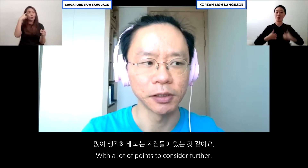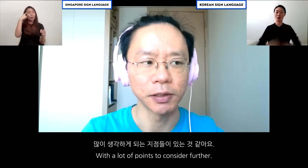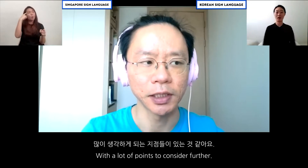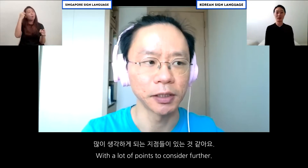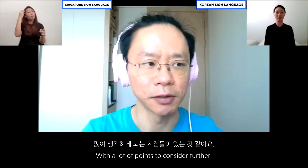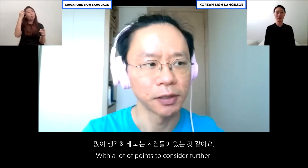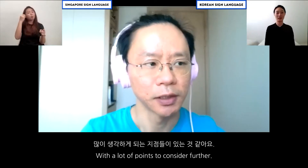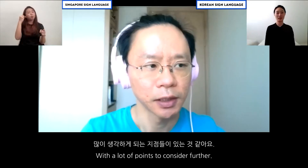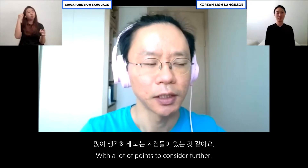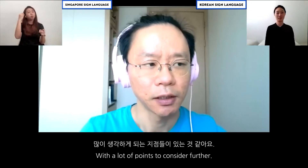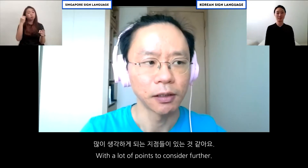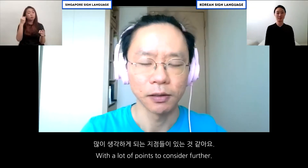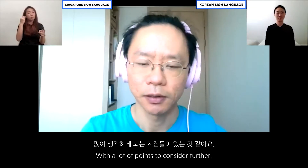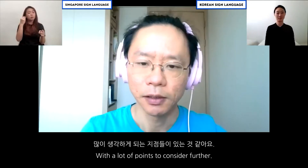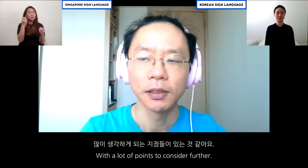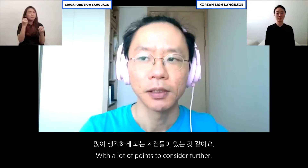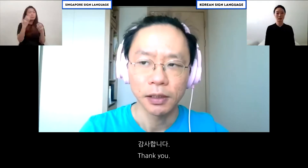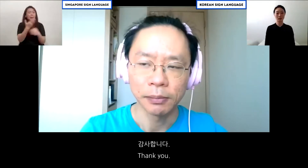지점들이 있는 것 같아요.